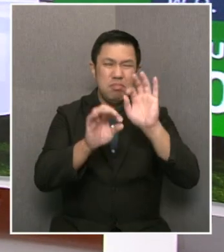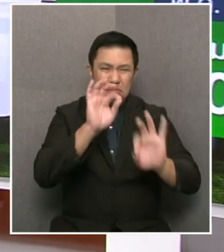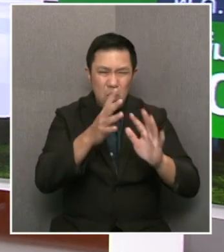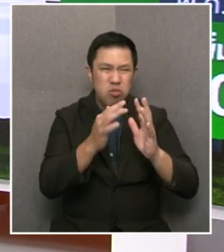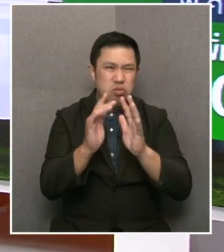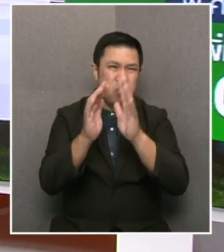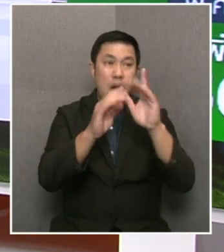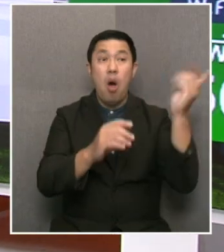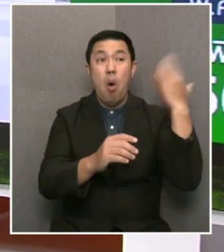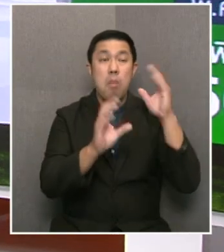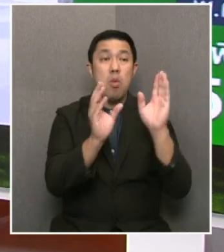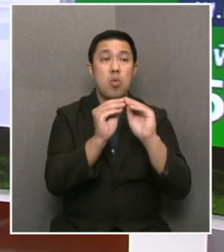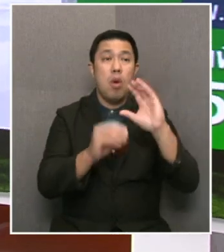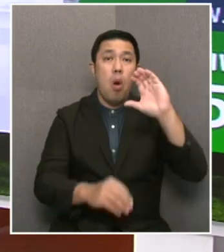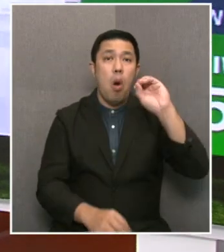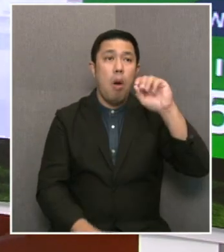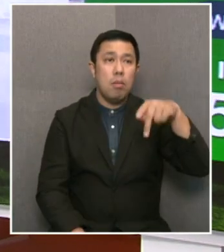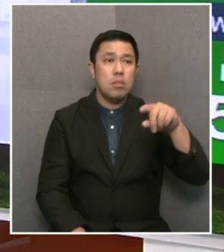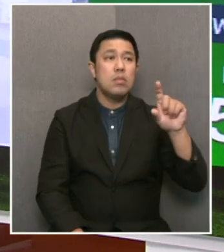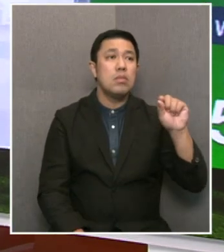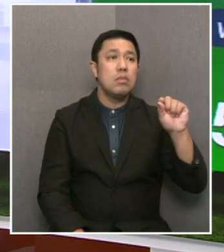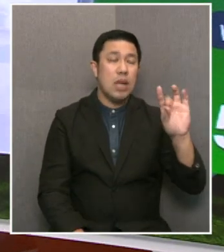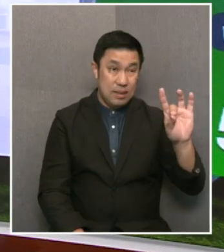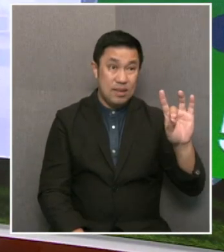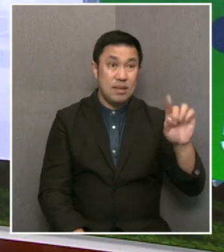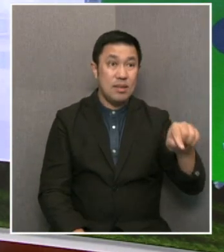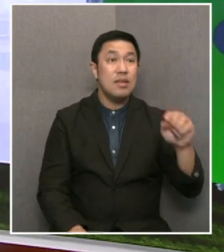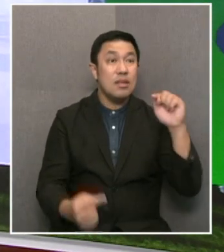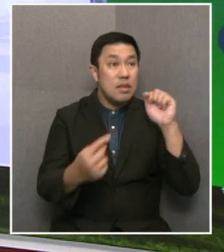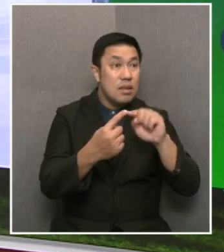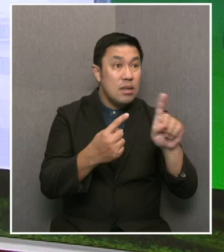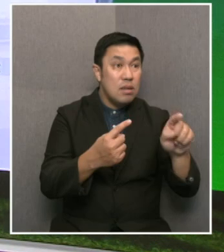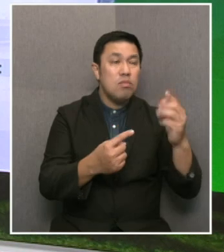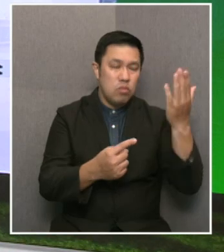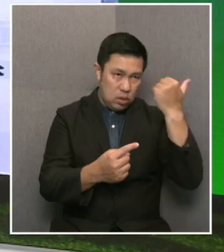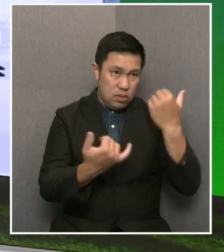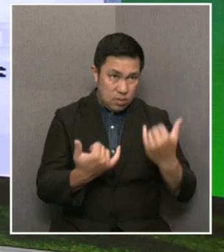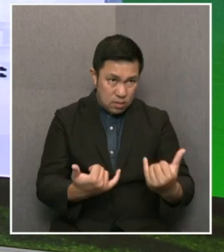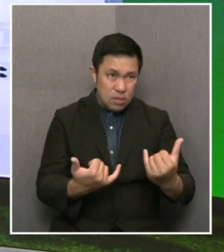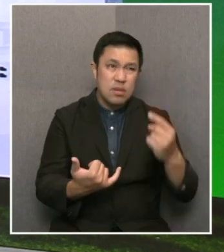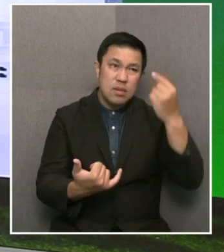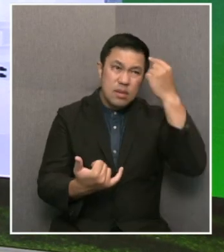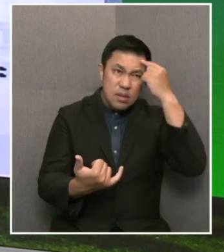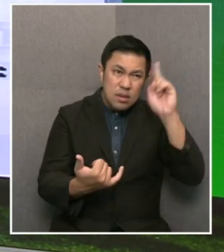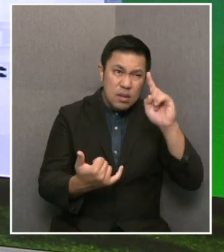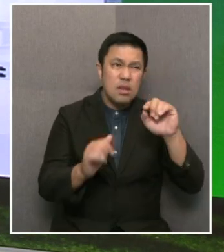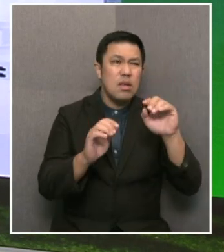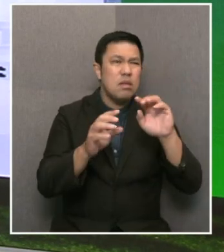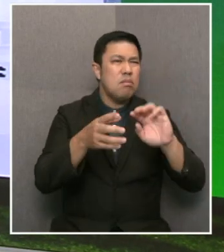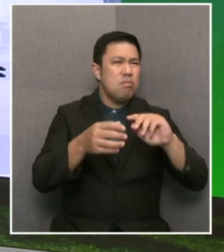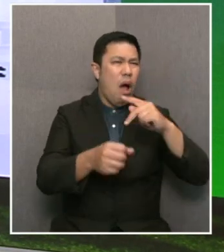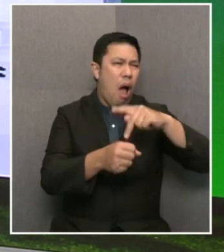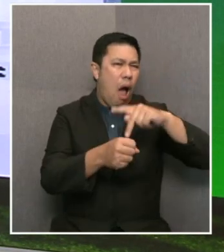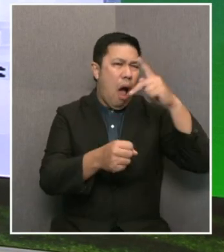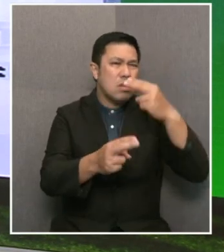COP 28ที่ผ่านมาเพิ่งคุยกันไปเองนะคะว่ามีการตั้งมั่นกันแล้วในการที่จะลดการปล่อยก๊าซเรือนกระจกก็เป็นนโยบายที่